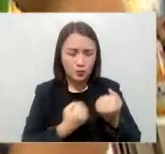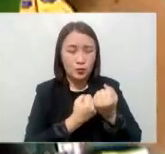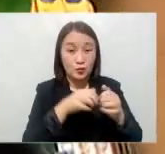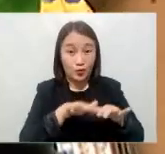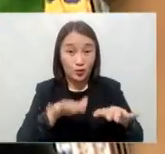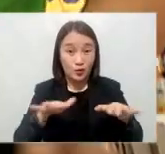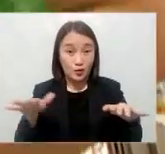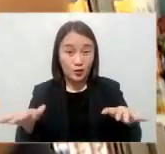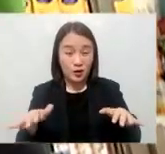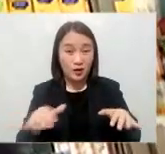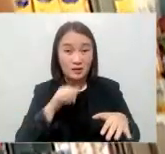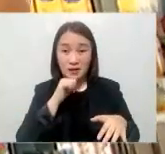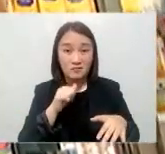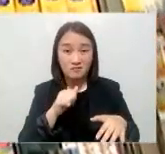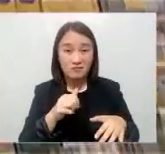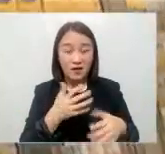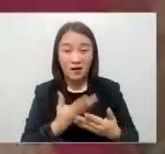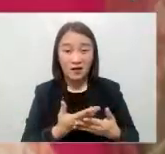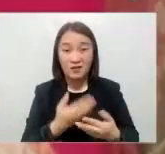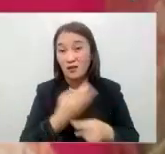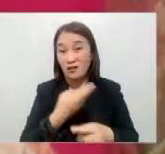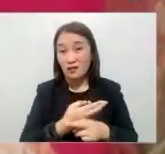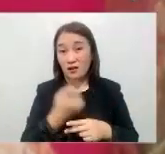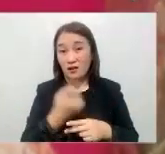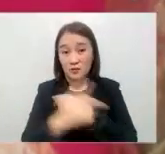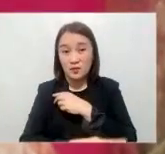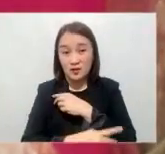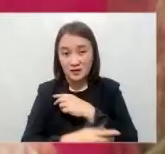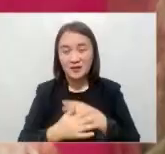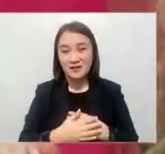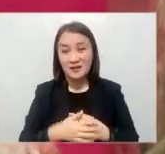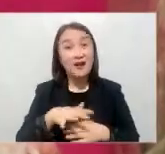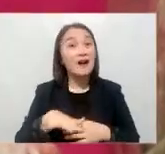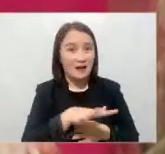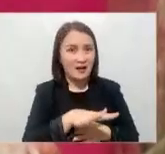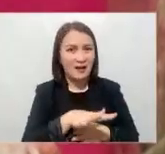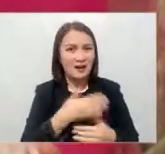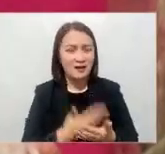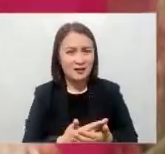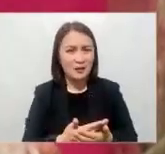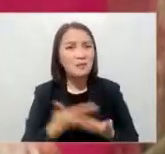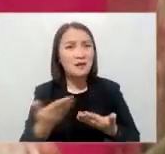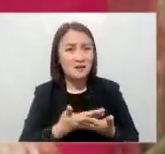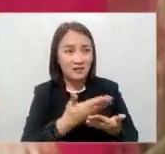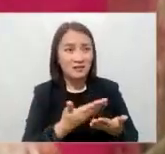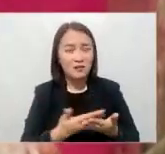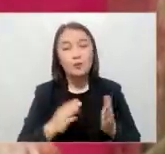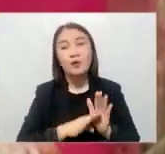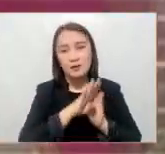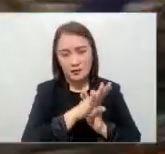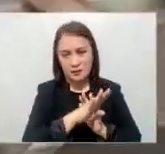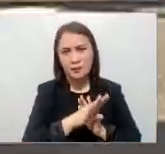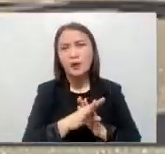ang kanyang asawa sa probinsya. Medyo natuwa po kasi lahat po kasi ng bilingin medyo tumaas na po eh. Kaya malaking tulong din po kahit